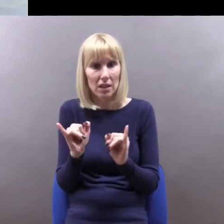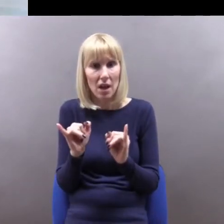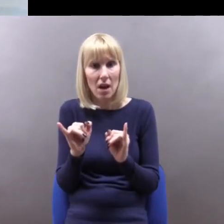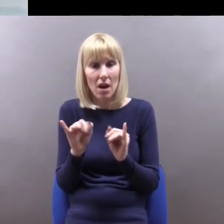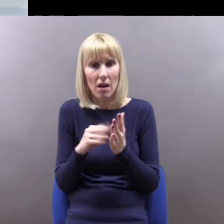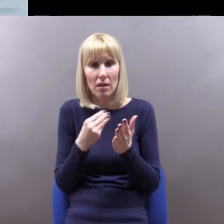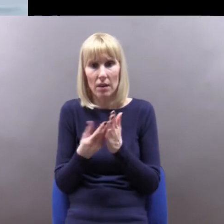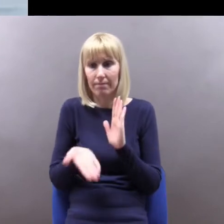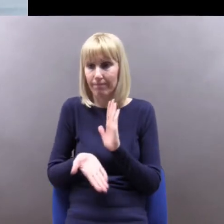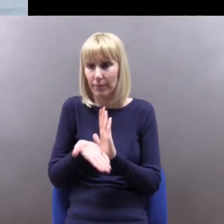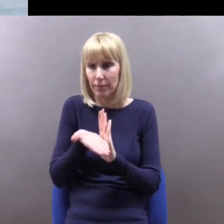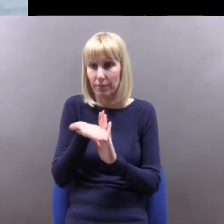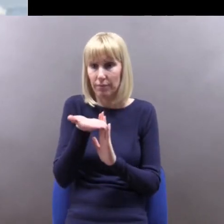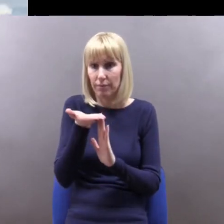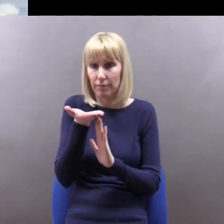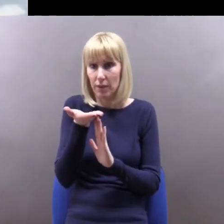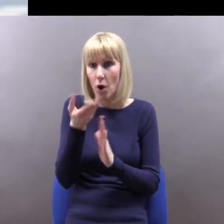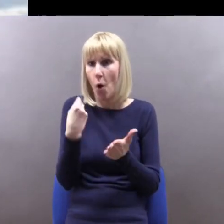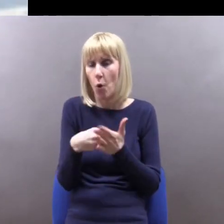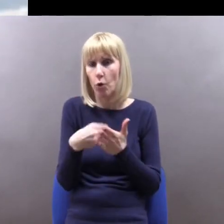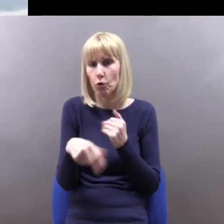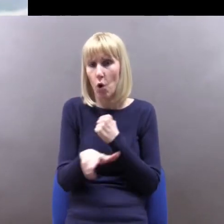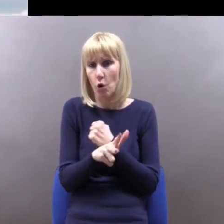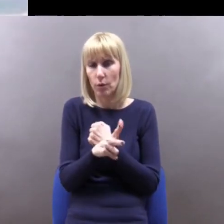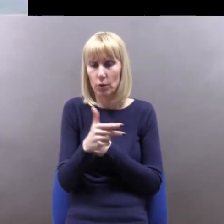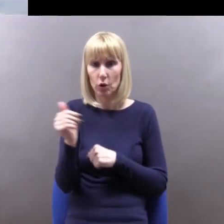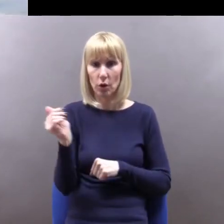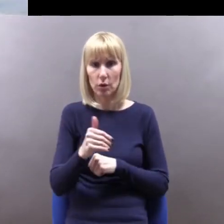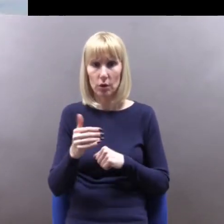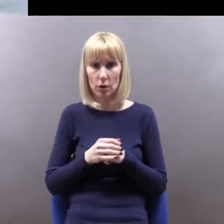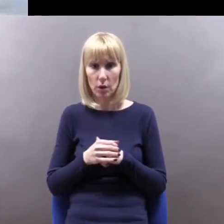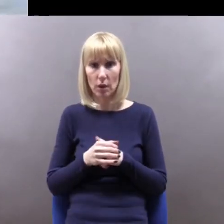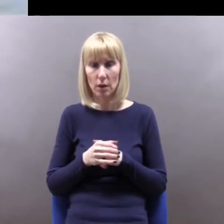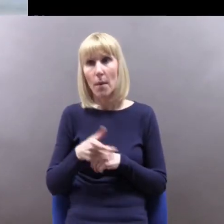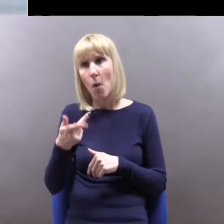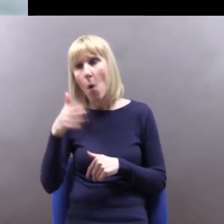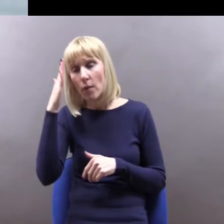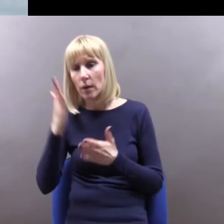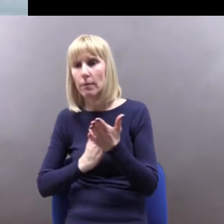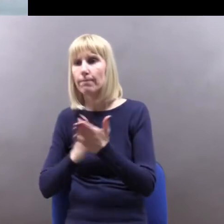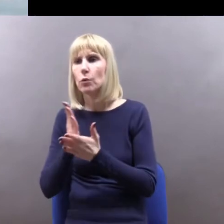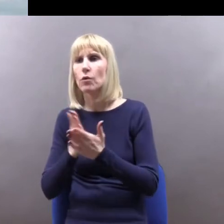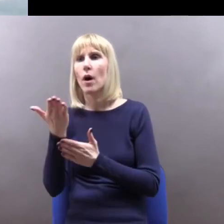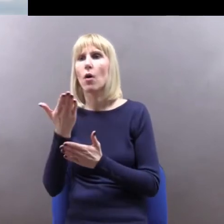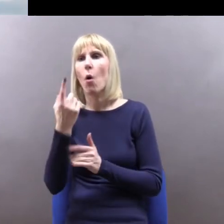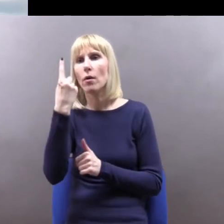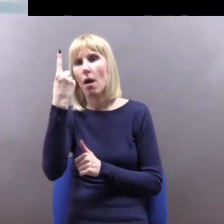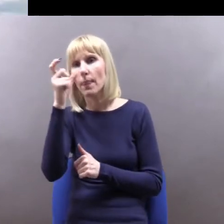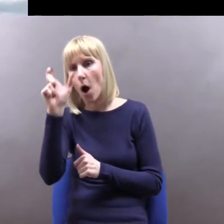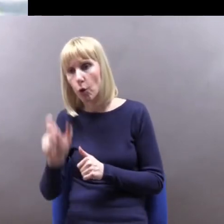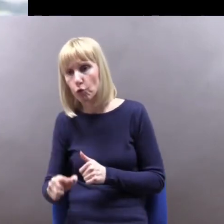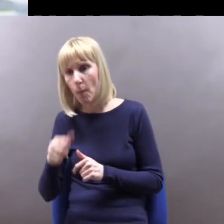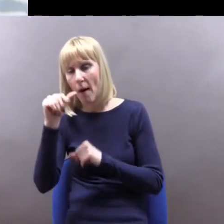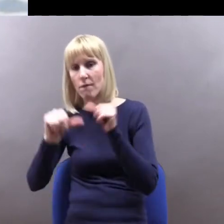podnośnik platformowy za 80 tysięcy, tak? Bo wychodzi z założenia, że użyje go jeden niepełnosprawny w roku albo nikt.